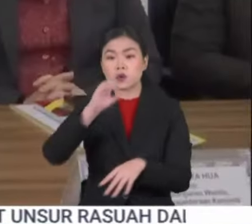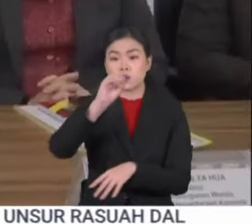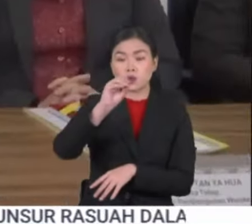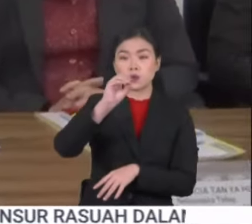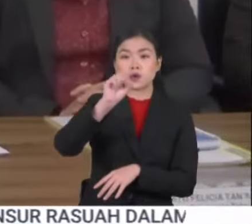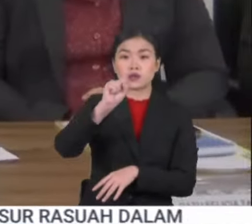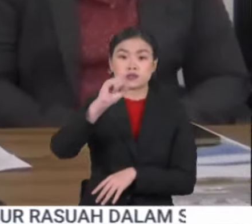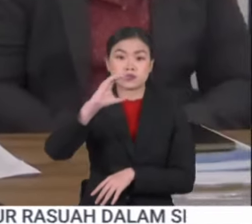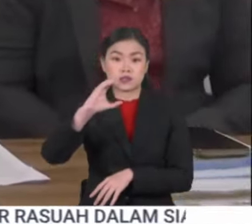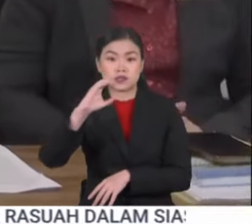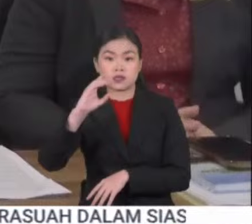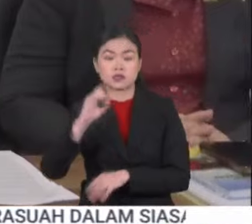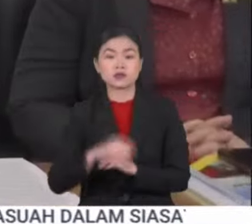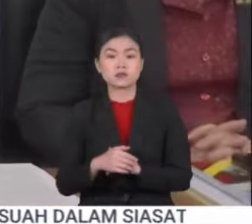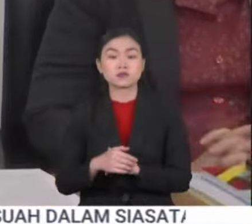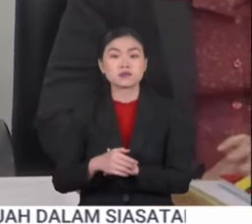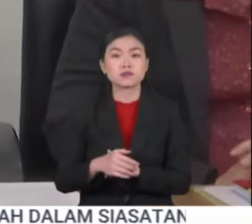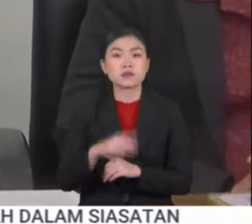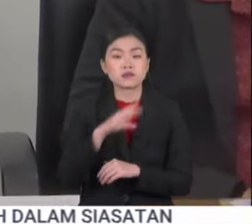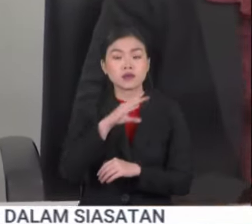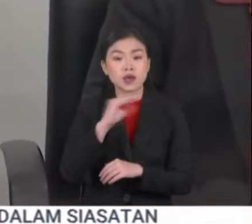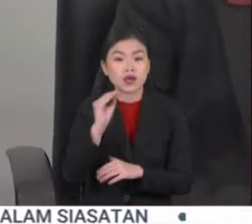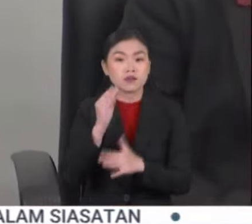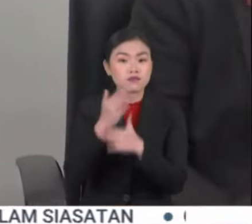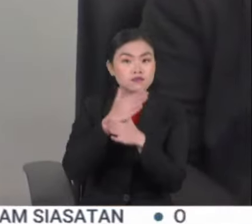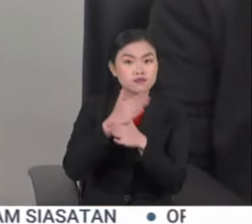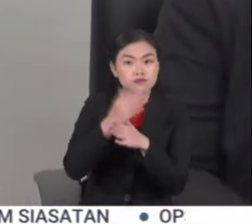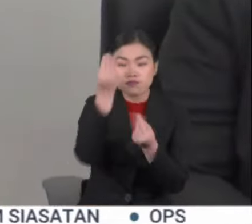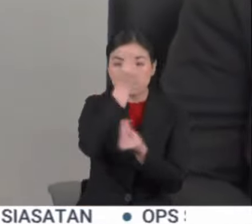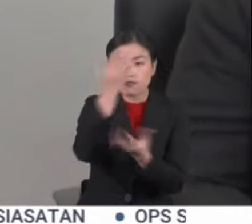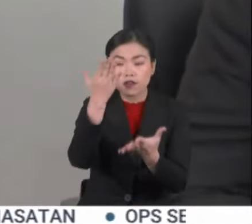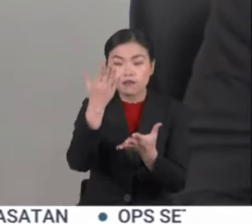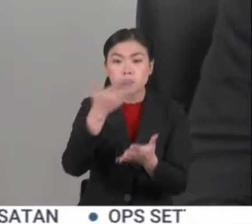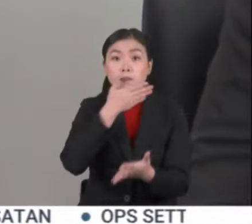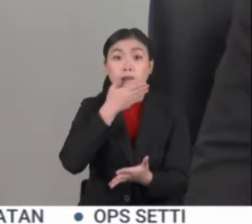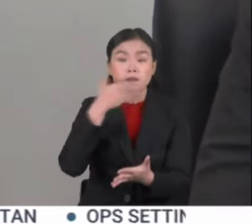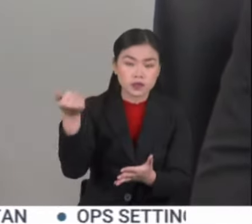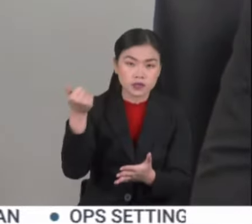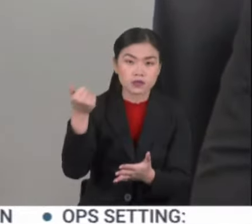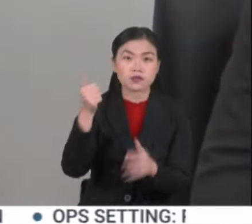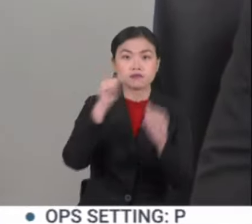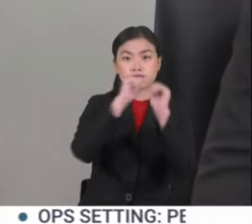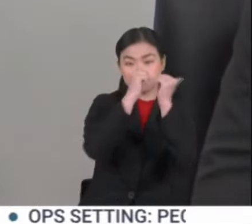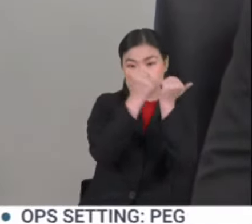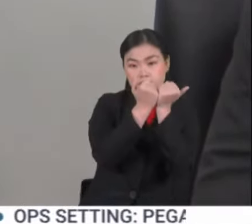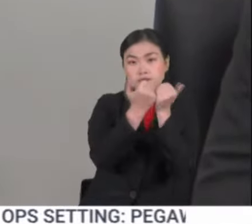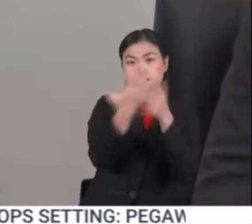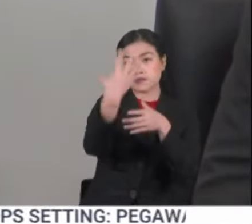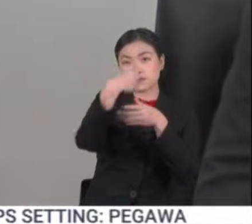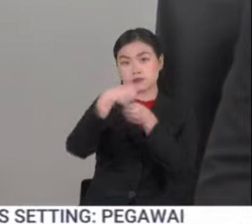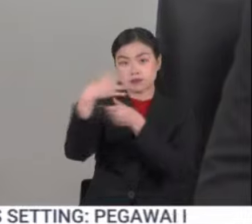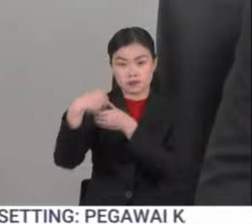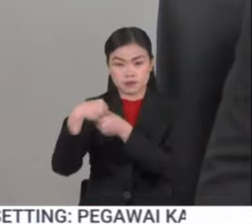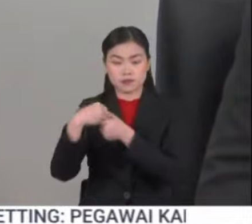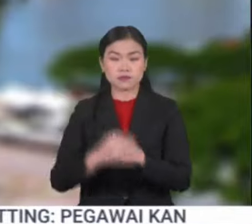dikongsi dalam media sosial, selain kerjasama dan perkongsian maklumat yang lebih baik di antara agensi yang terlibat.